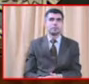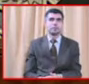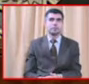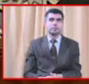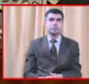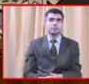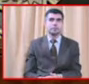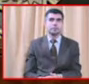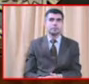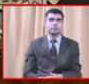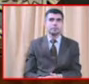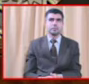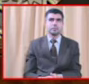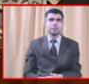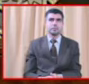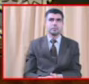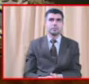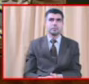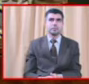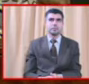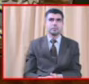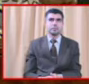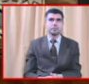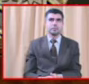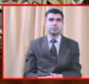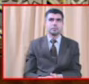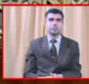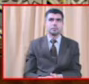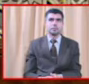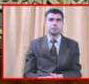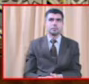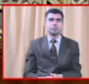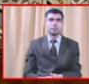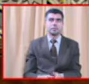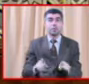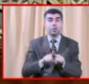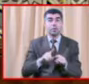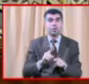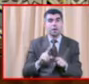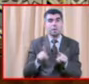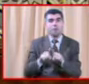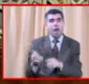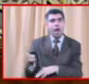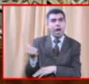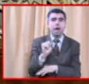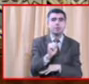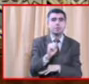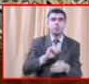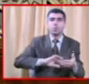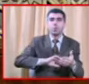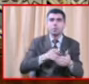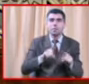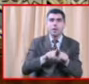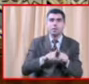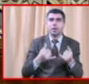السيد الرئيس سيطاش. شكرا، الله يجزيكم بخير، باش نتعاونوا على إنجاح هذه الجلسة والجلسات التي